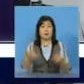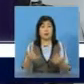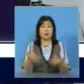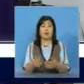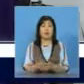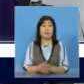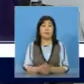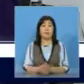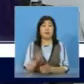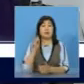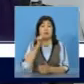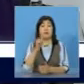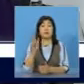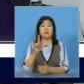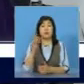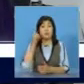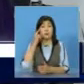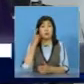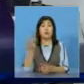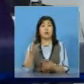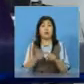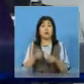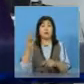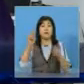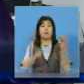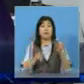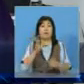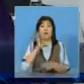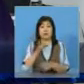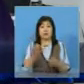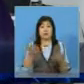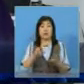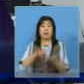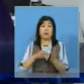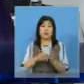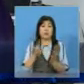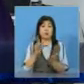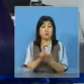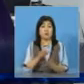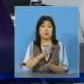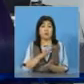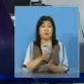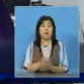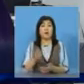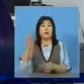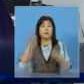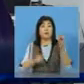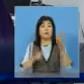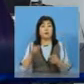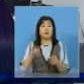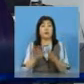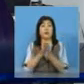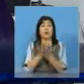ұрпақтың ертеңіне болады деп ойлайтын осындай форумда айтылу керек. Бұл форумның мақсаты солай болу керек. Бұл форумда шығатын